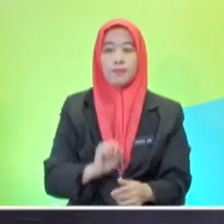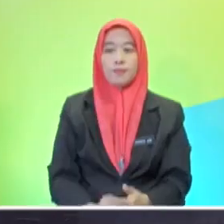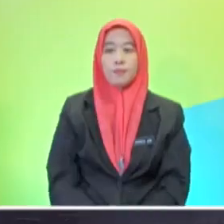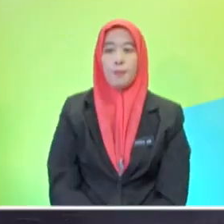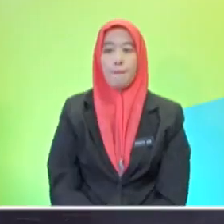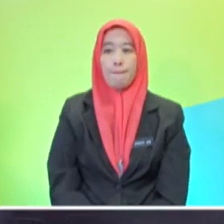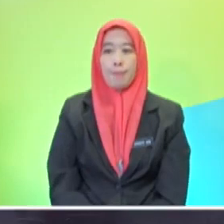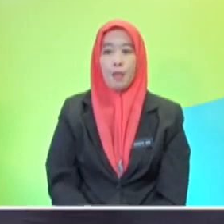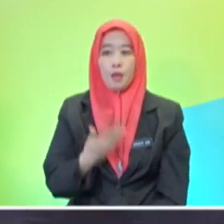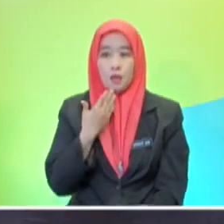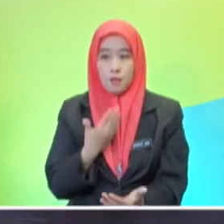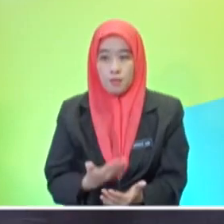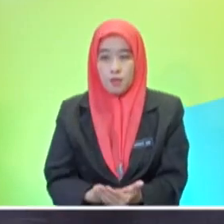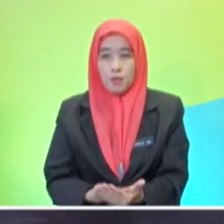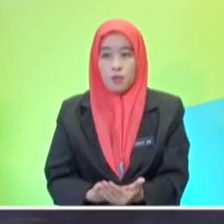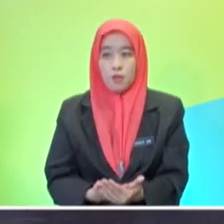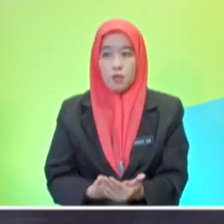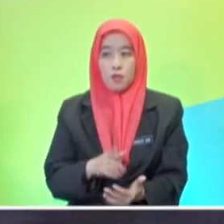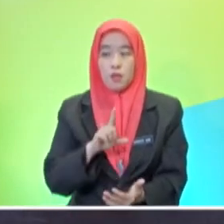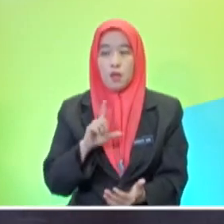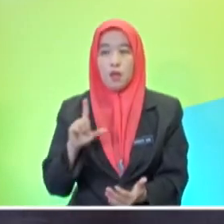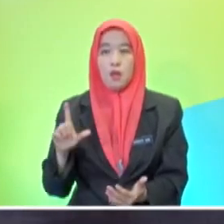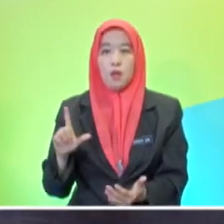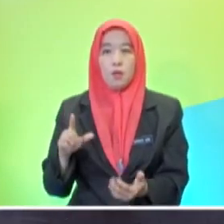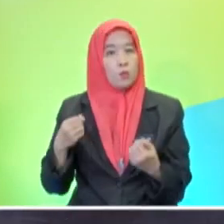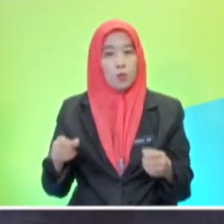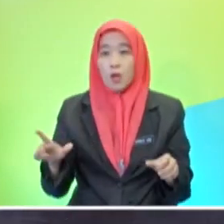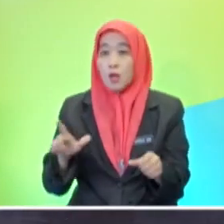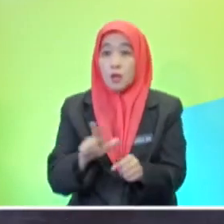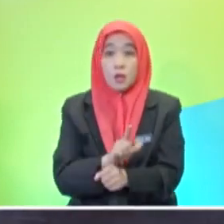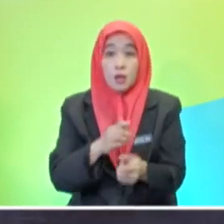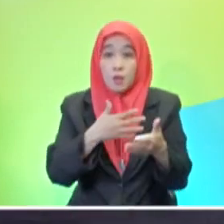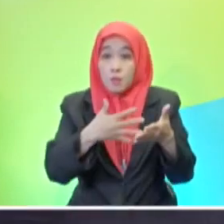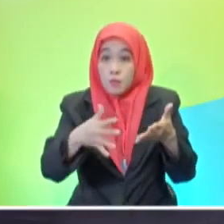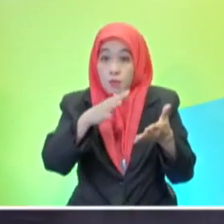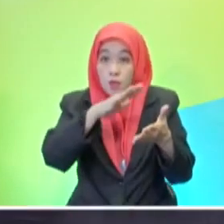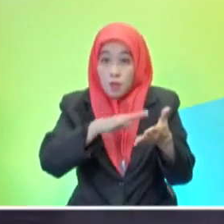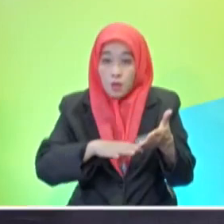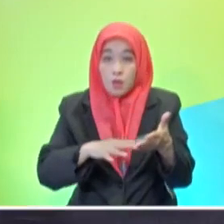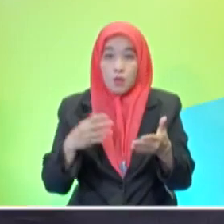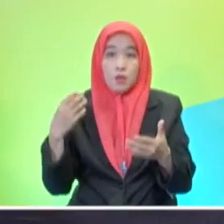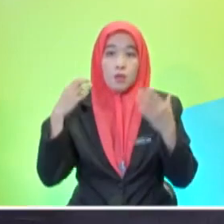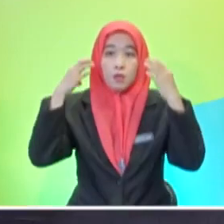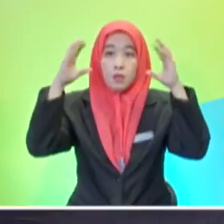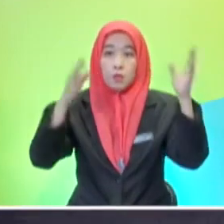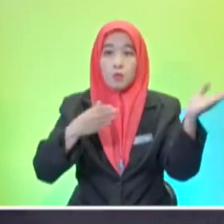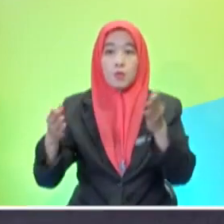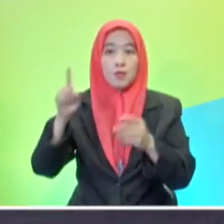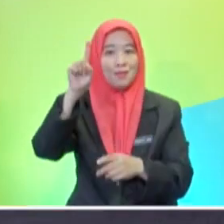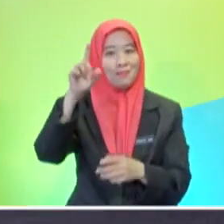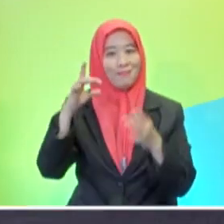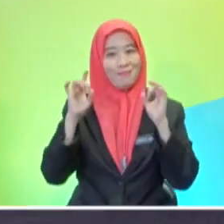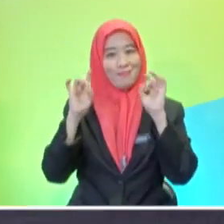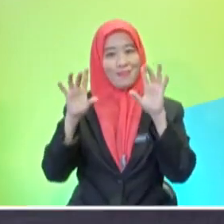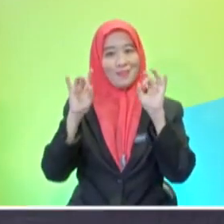cikgu? Okey, baiklah. Lengkap jadi sudah jadual kita. Syafika dah lengkapkan jadualnya. Cikgu bagi 1 bintang dulu sebab dah bantu cikgu